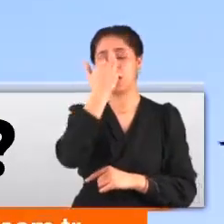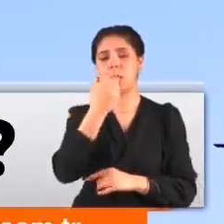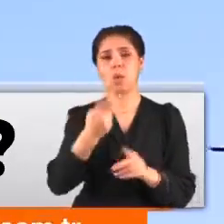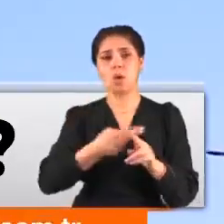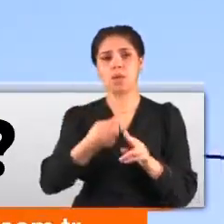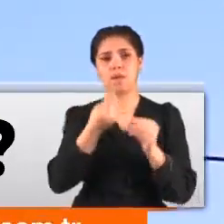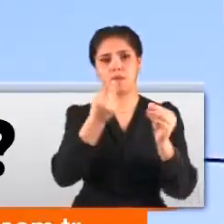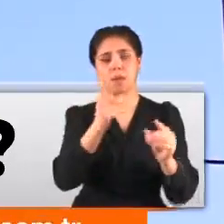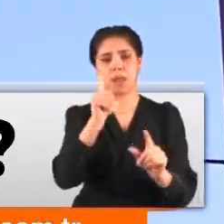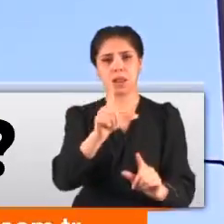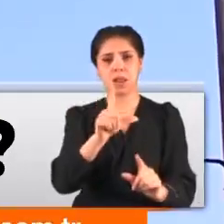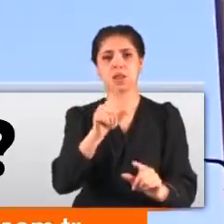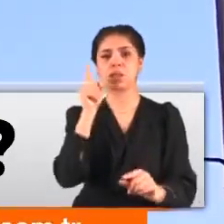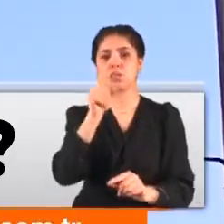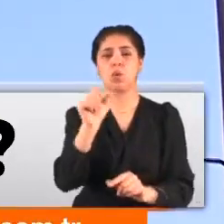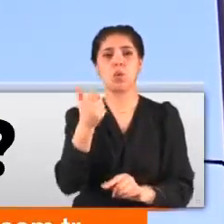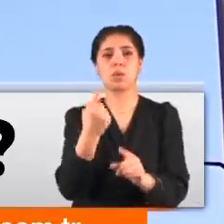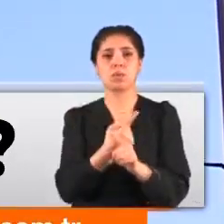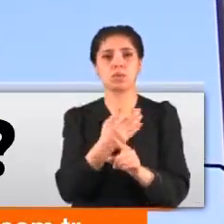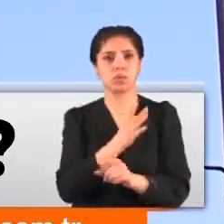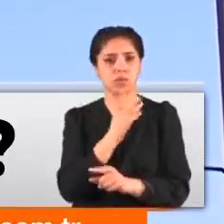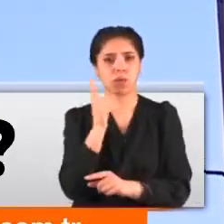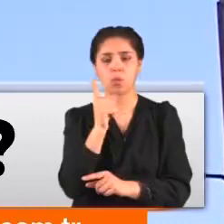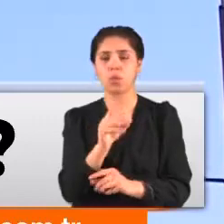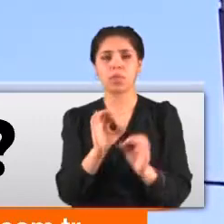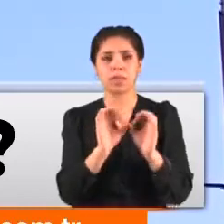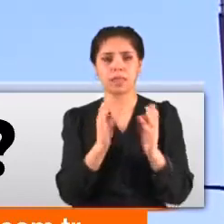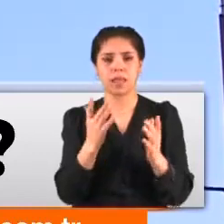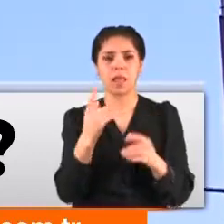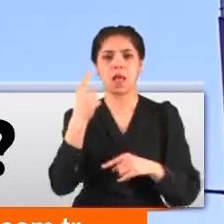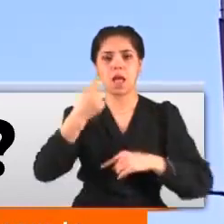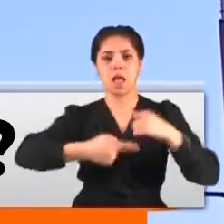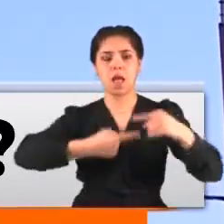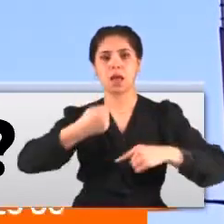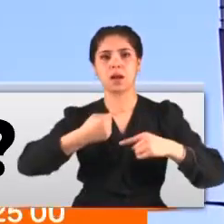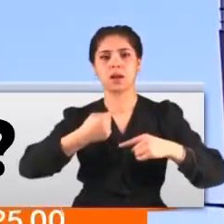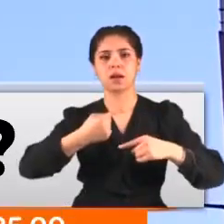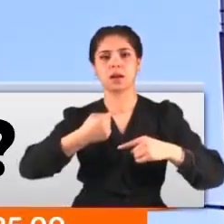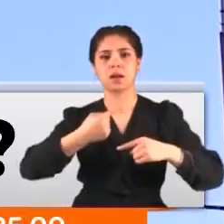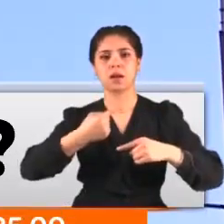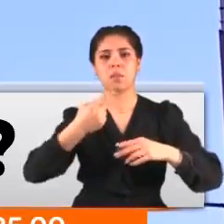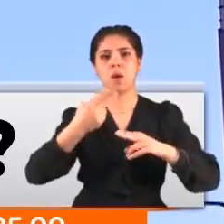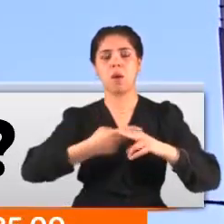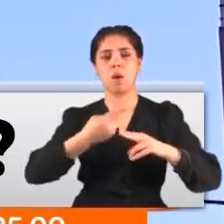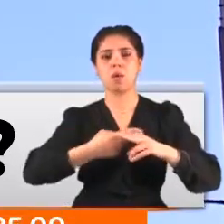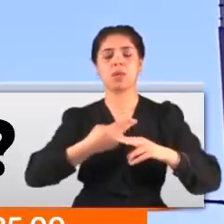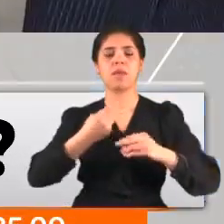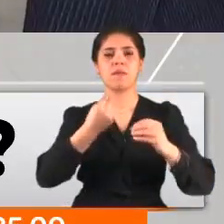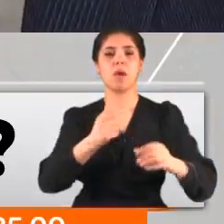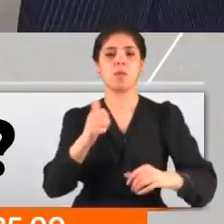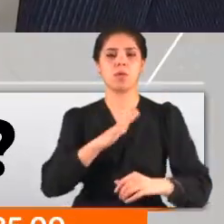örneği vermesi isteniyor. Ancak burada kritik bir detay var. O da şu ki yakınlık derecesi örnek vermede kritik önem